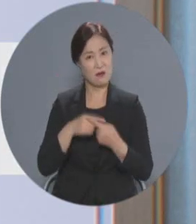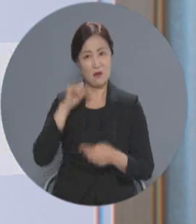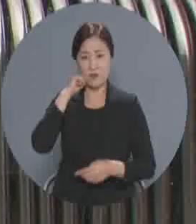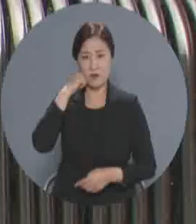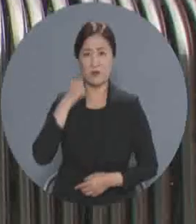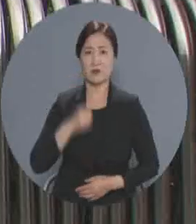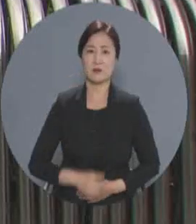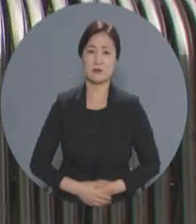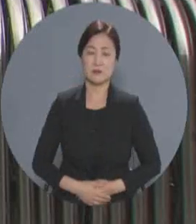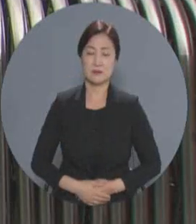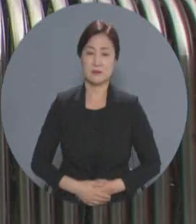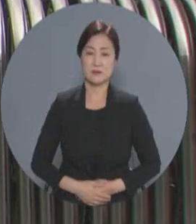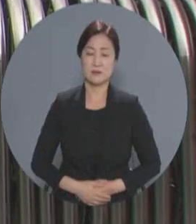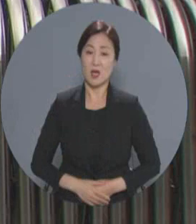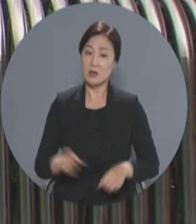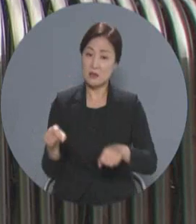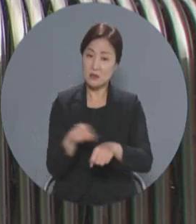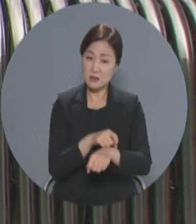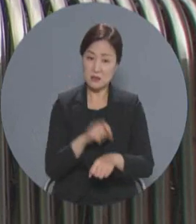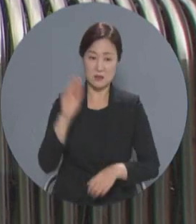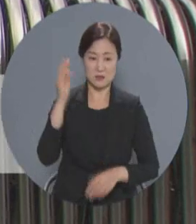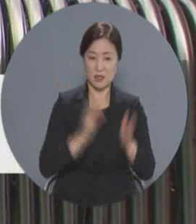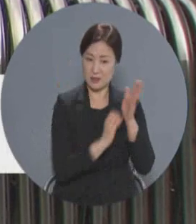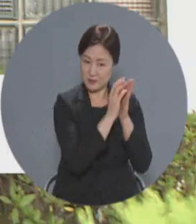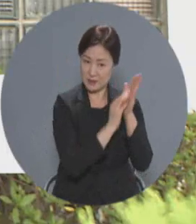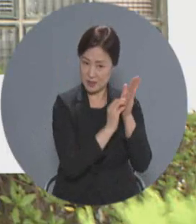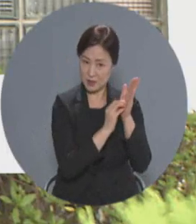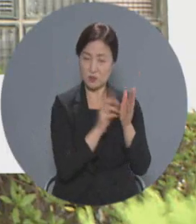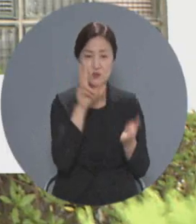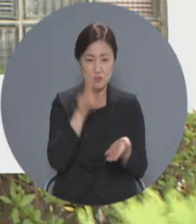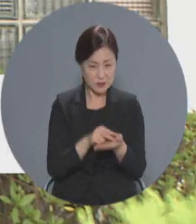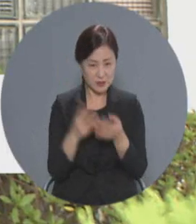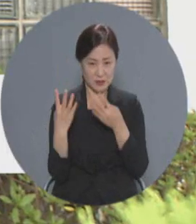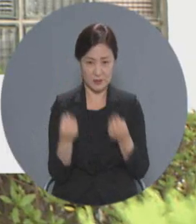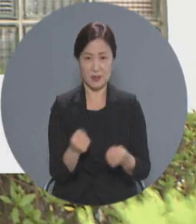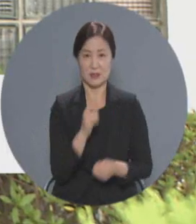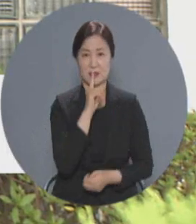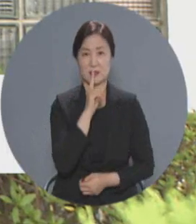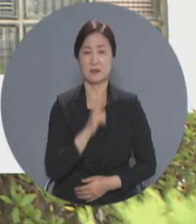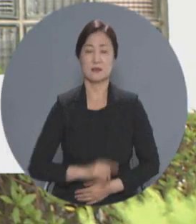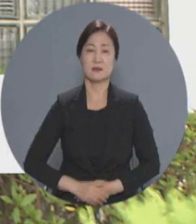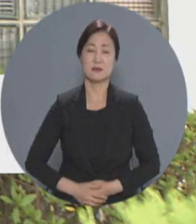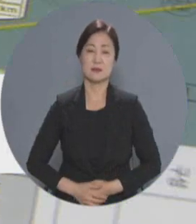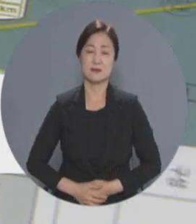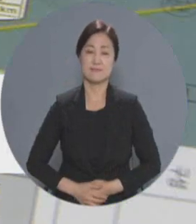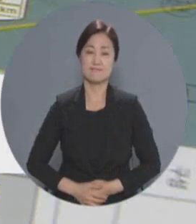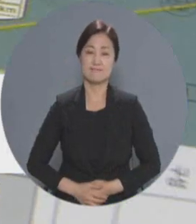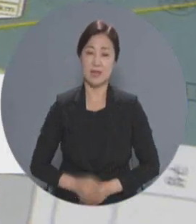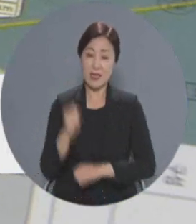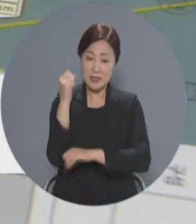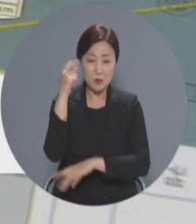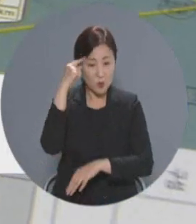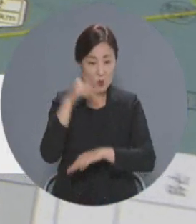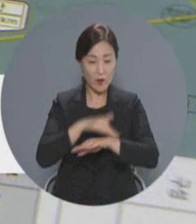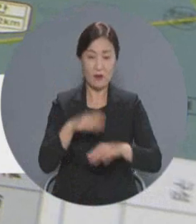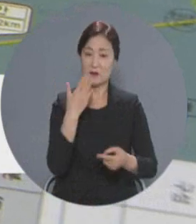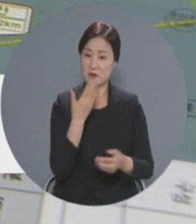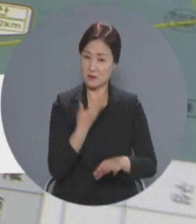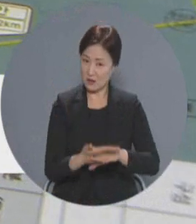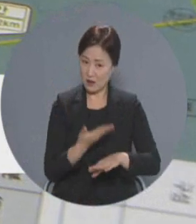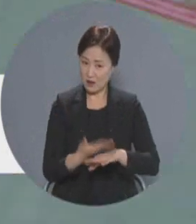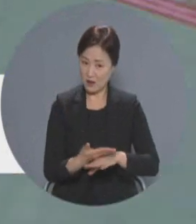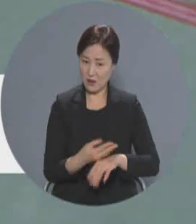생각합니다. 주민들은 특히 최근 입찰 과정도 문제가 많다고 지적합니다. 기본 계획과 다른 기본